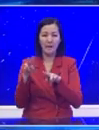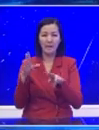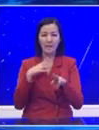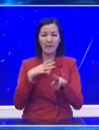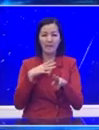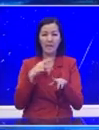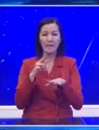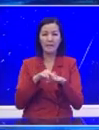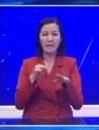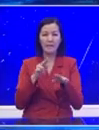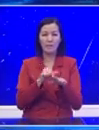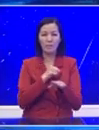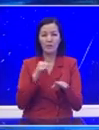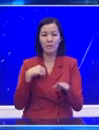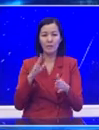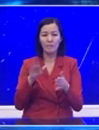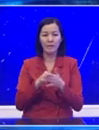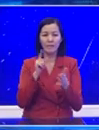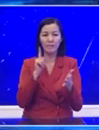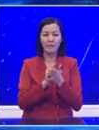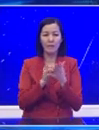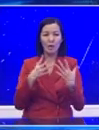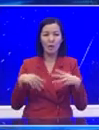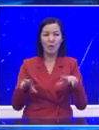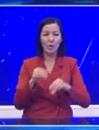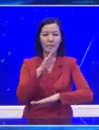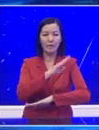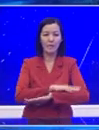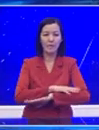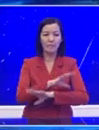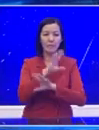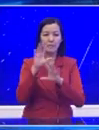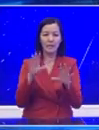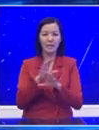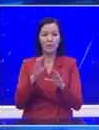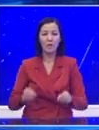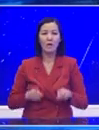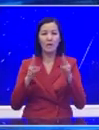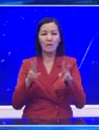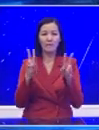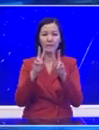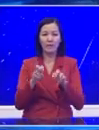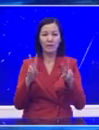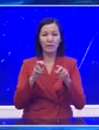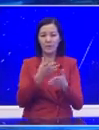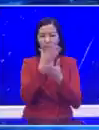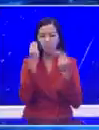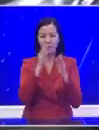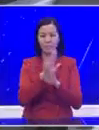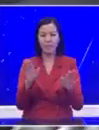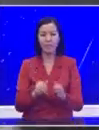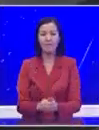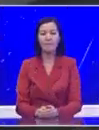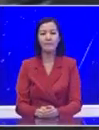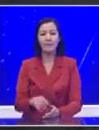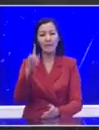Тәртіп сақшылары өздерінің басты міндеті қоғамдық тәртіпті сақтау мен қылмысты анықтауды ұмытпақ емес.